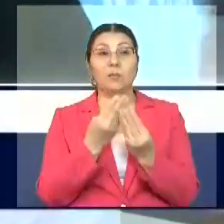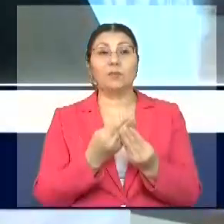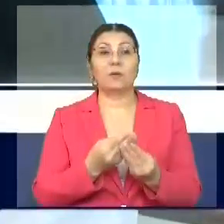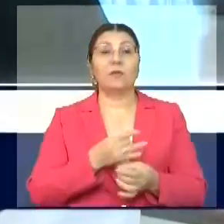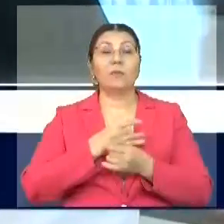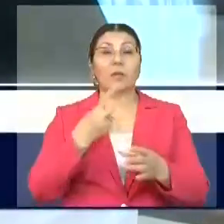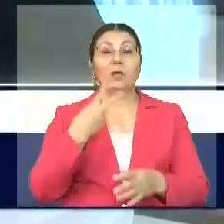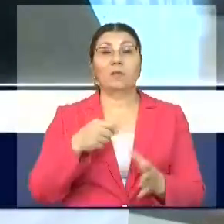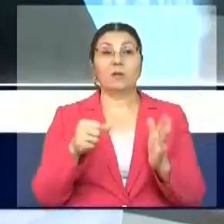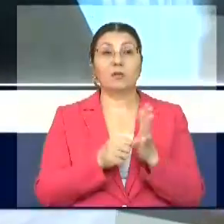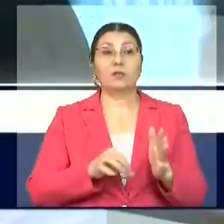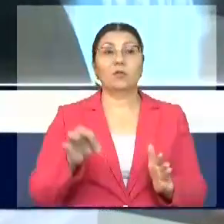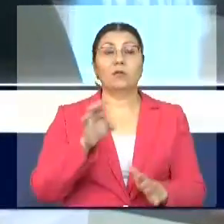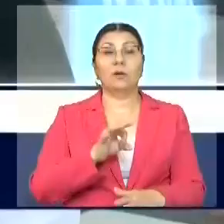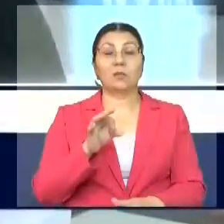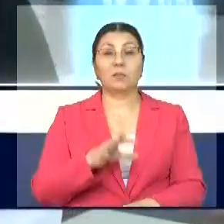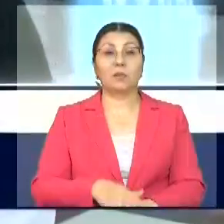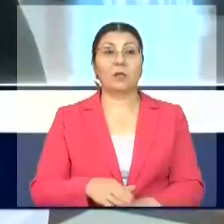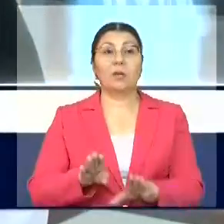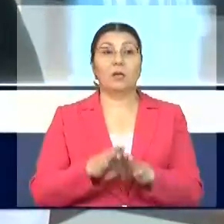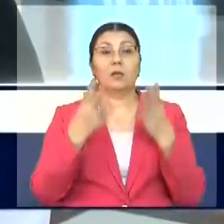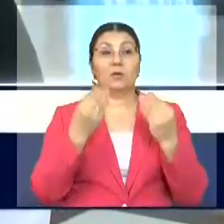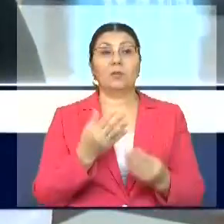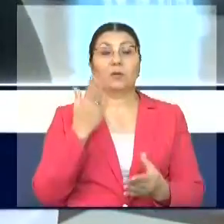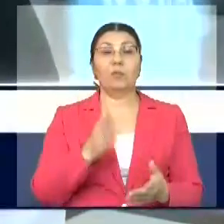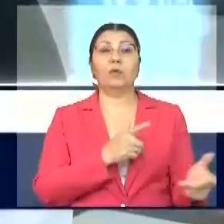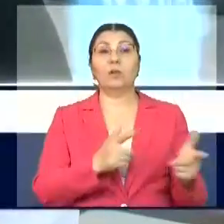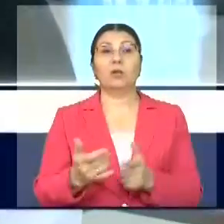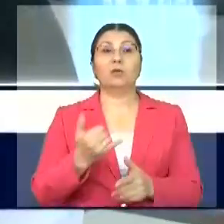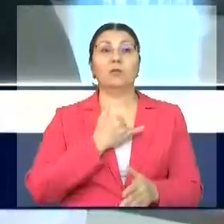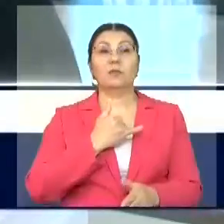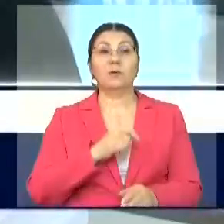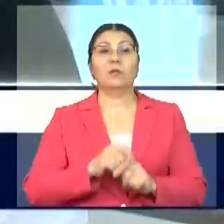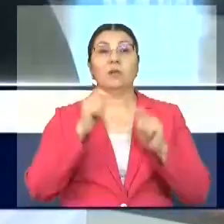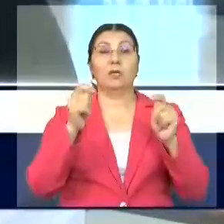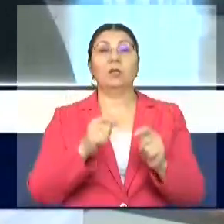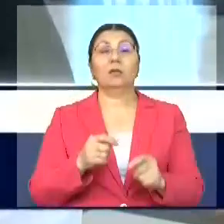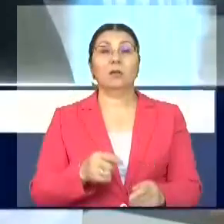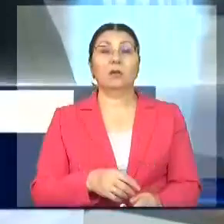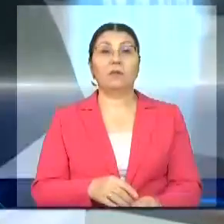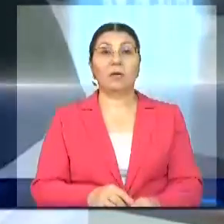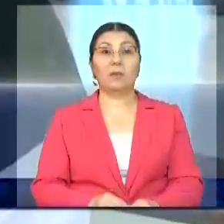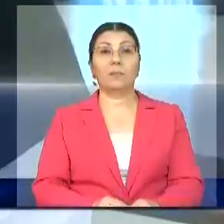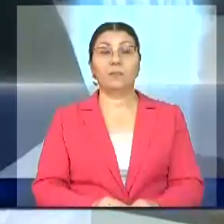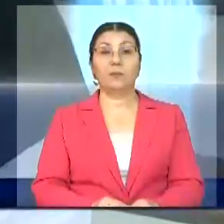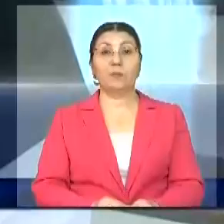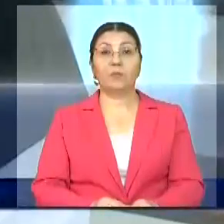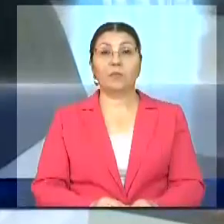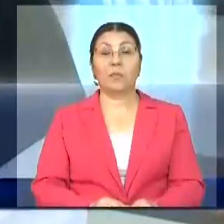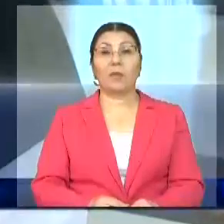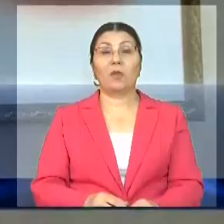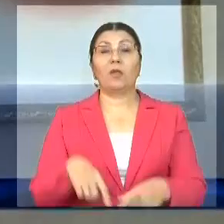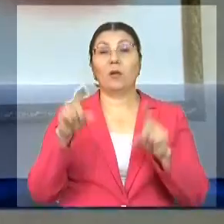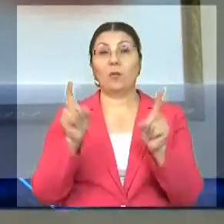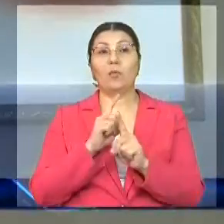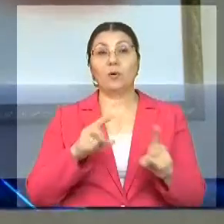26 октября. К этому этапу будет готов у нас, мы открываем музей, потому что 80 лет – это на